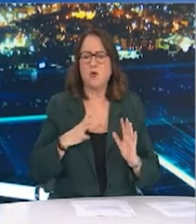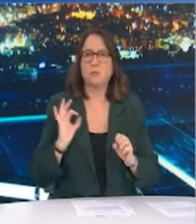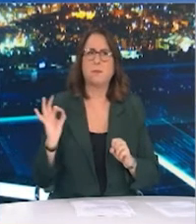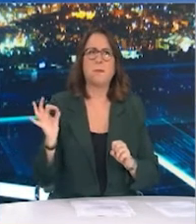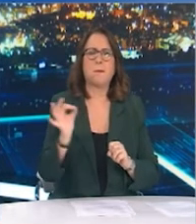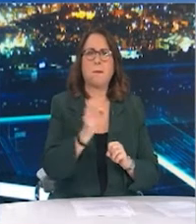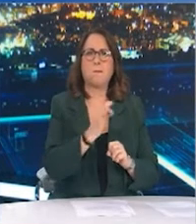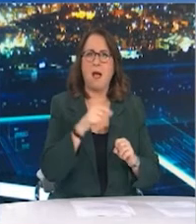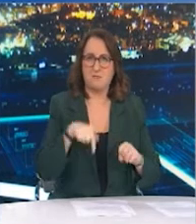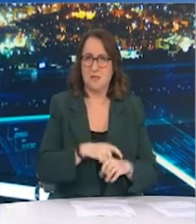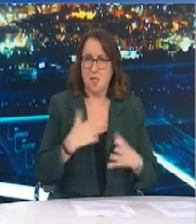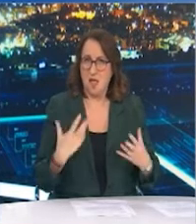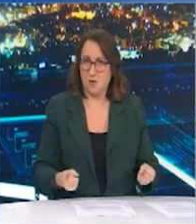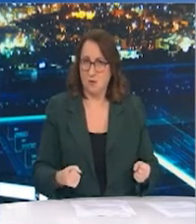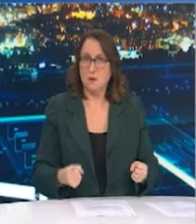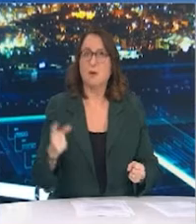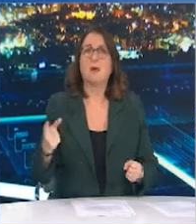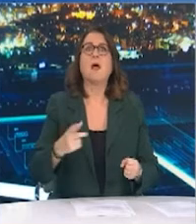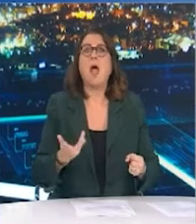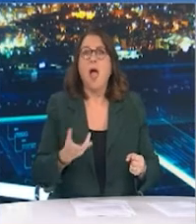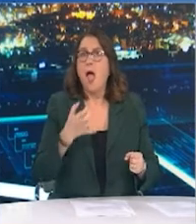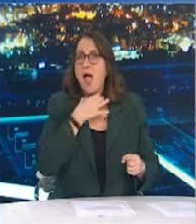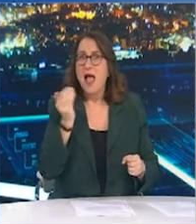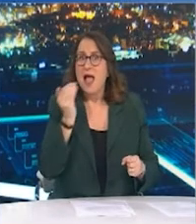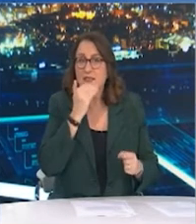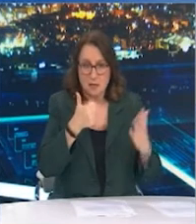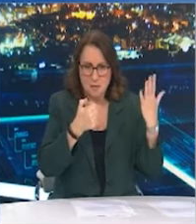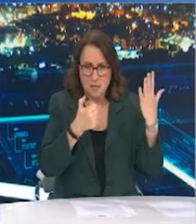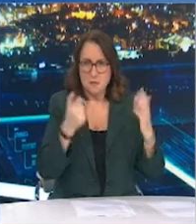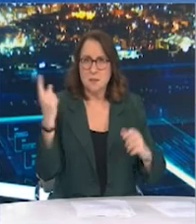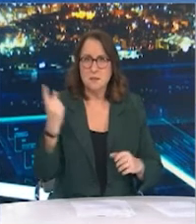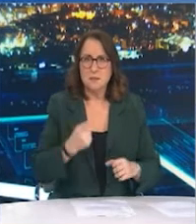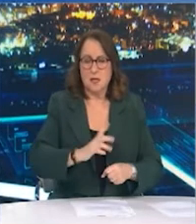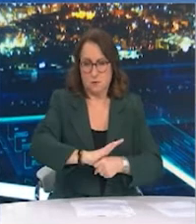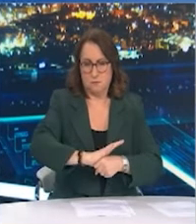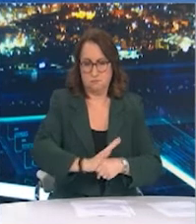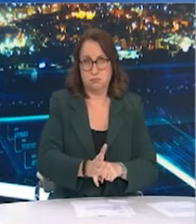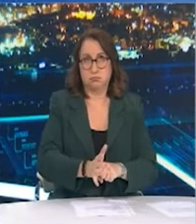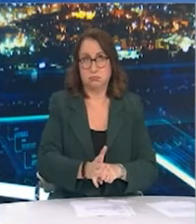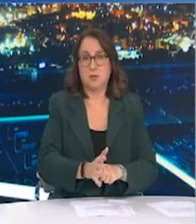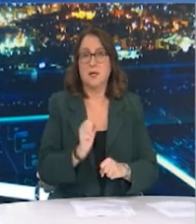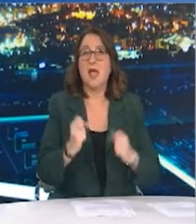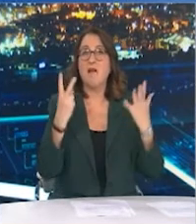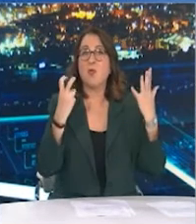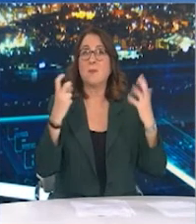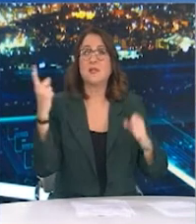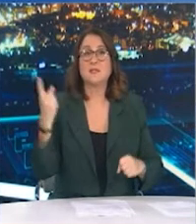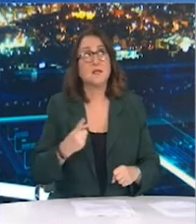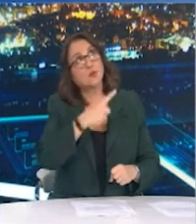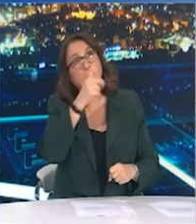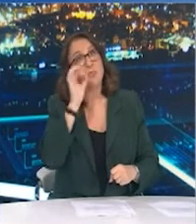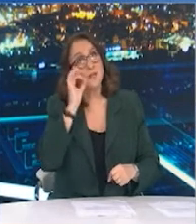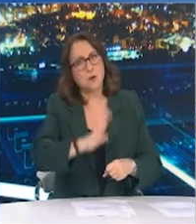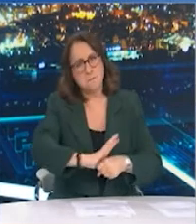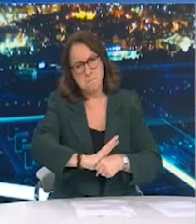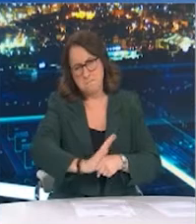πλειότητα των ΜΕΘ παραμένει σχετικά υψηλή, στο 60% στην Επικράτεια και 70% στην Βόρεια Ελλάδα, στη Θεσσαλονίκη, καταλαβαίνουμε